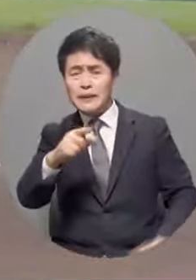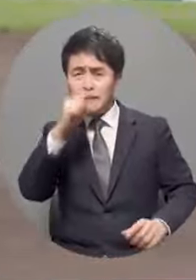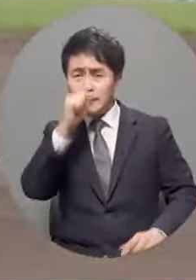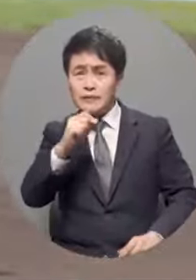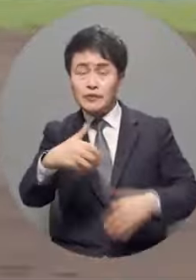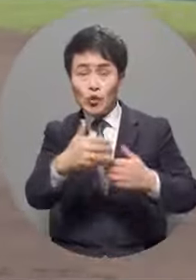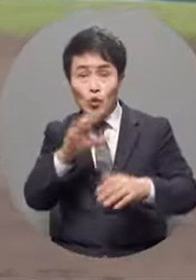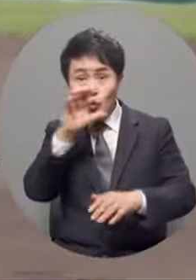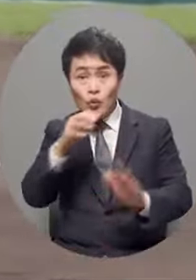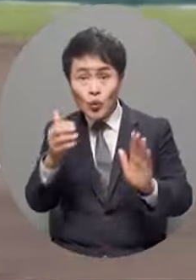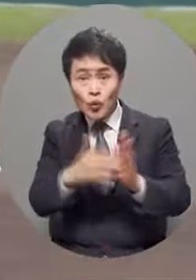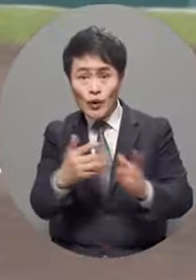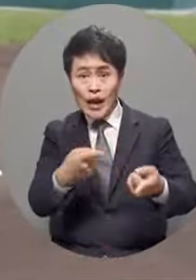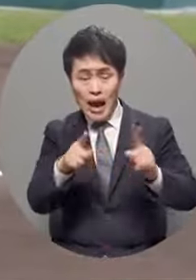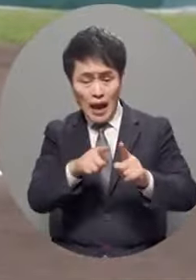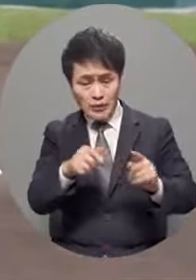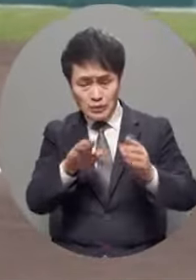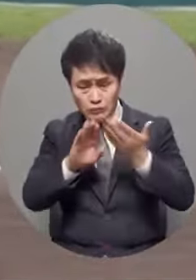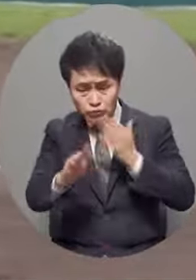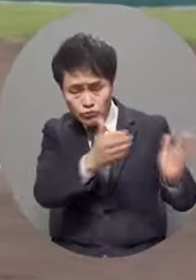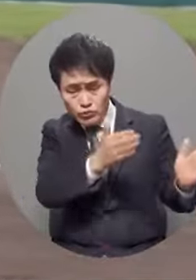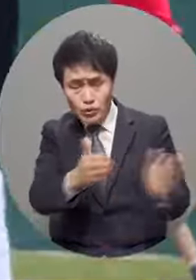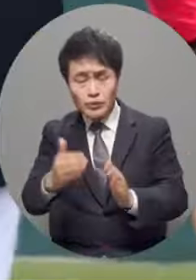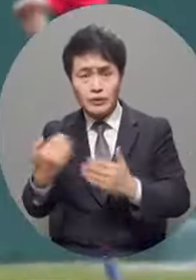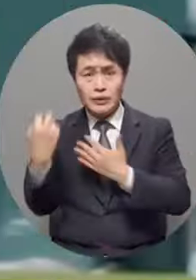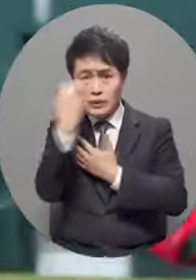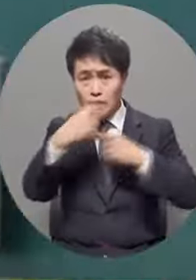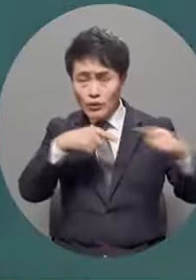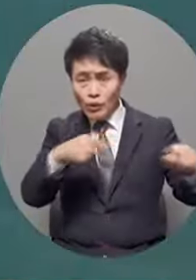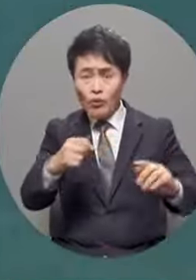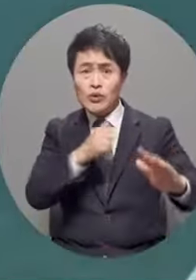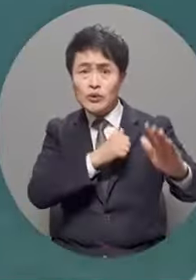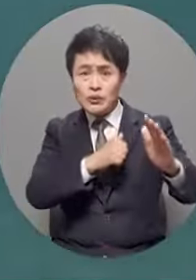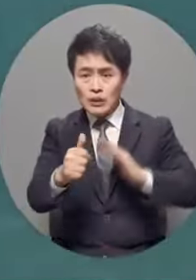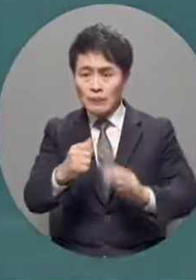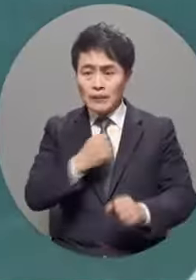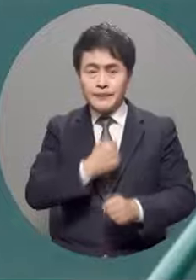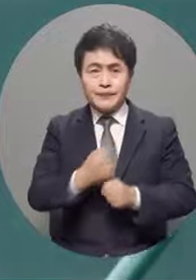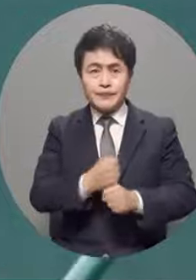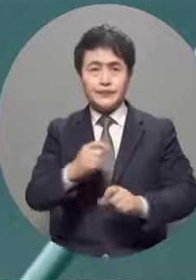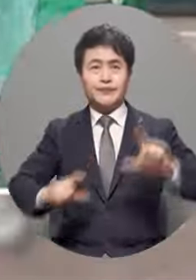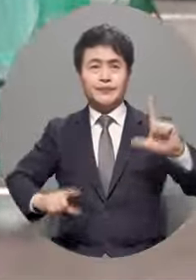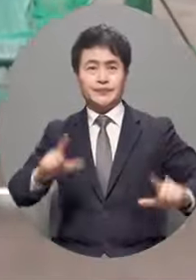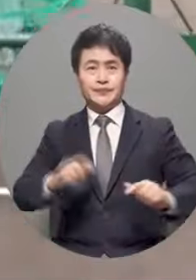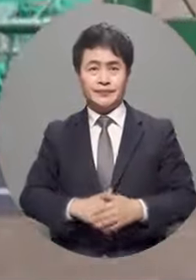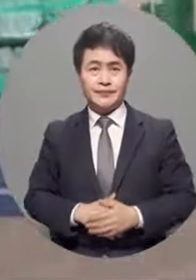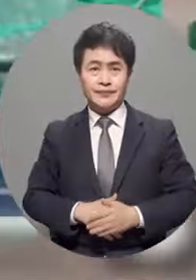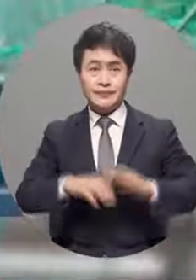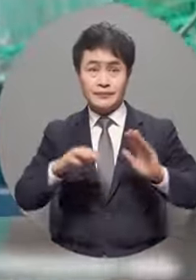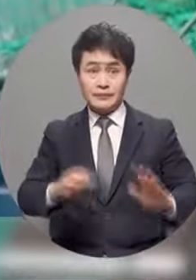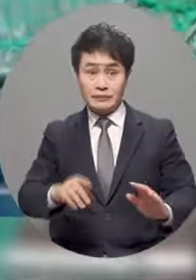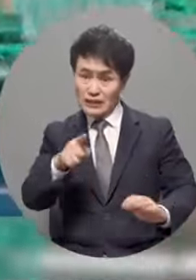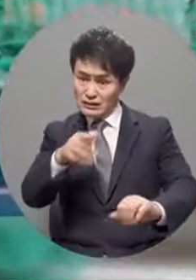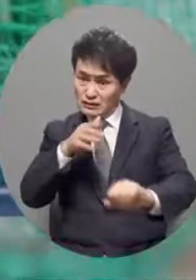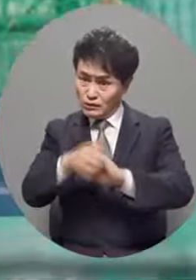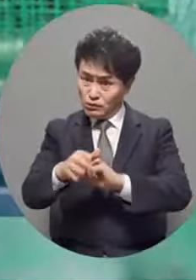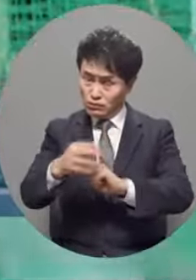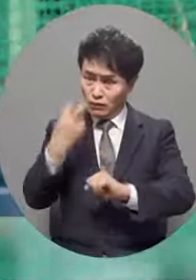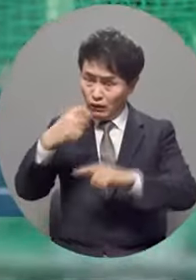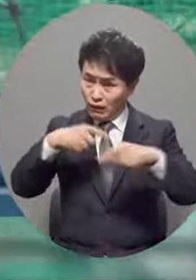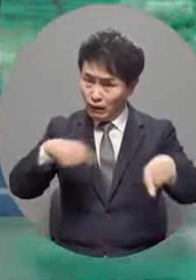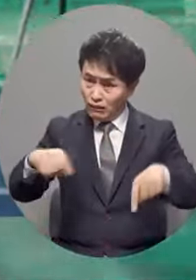훈련 뒤 함께 뒷정리까지 하는 감독의 모습에 선수들이 당황스러울 정도입니다. 약간 이래도 되나 싶을 정도로